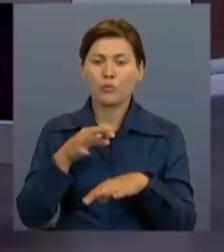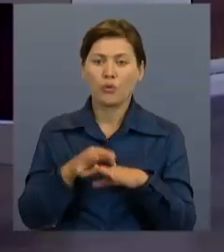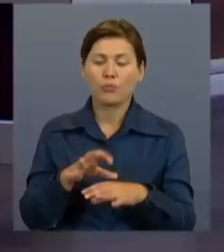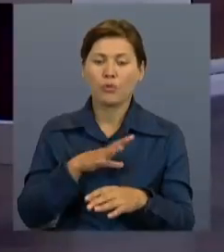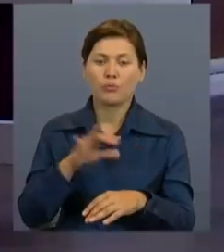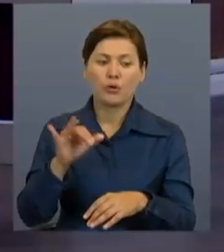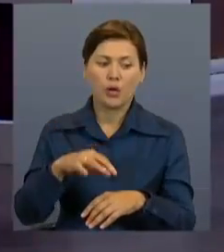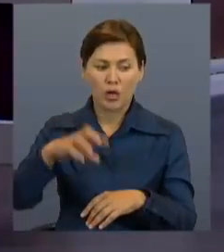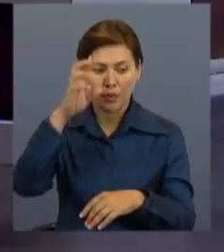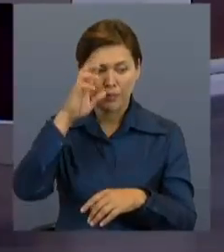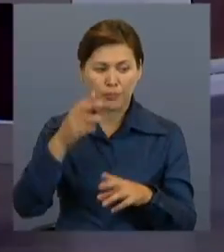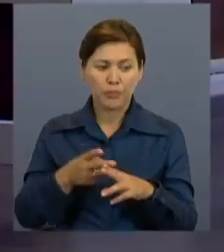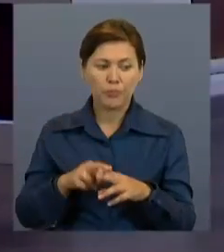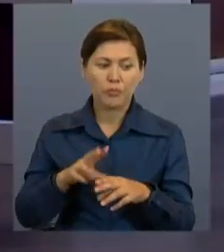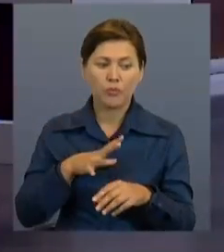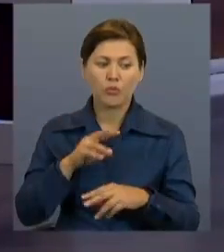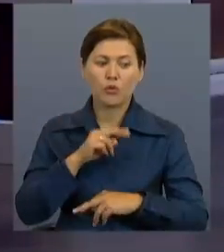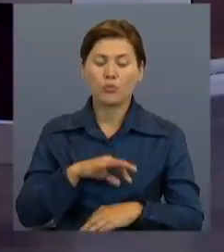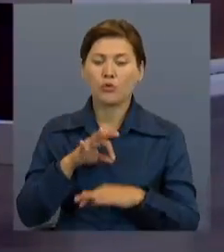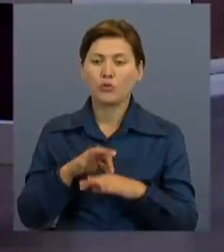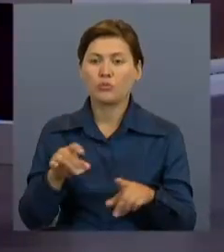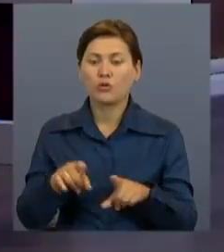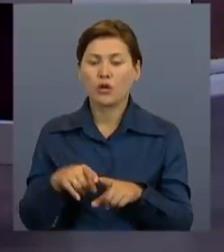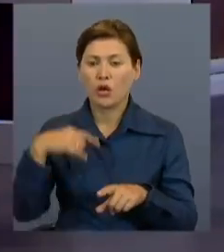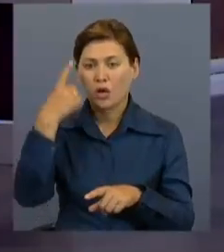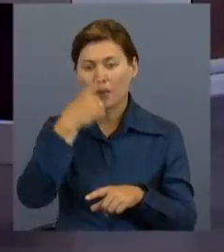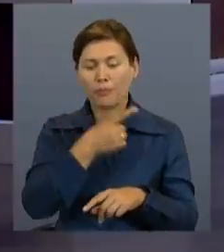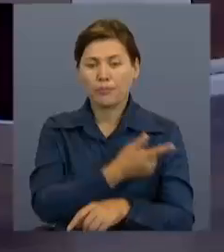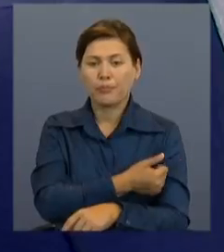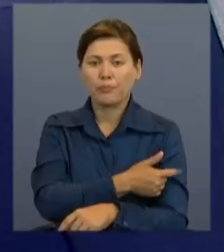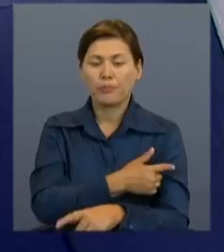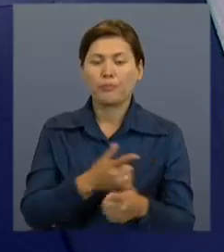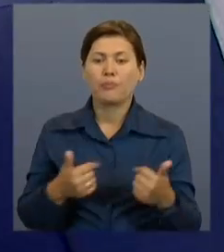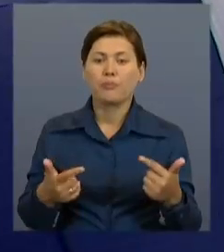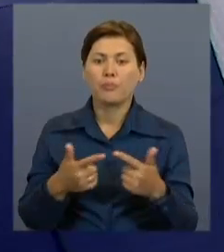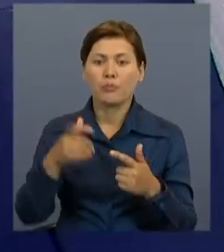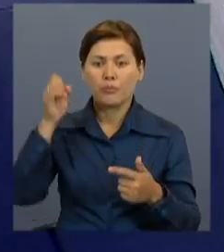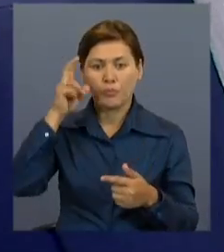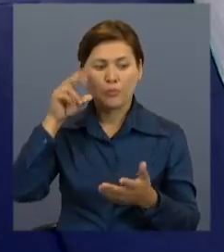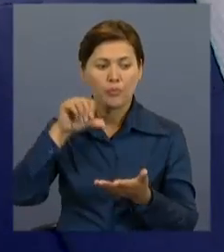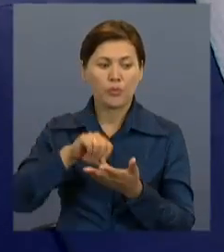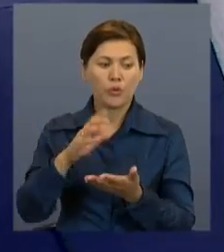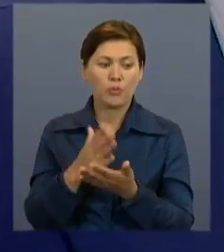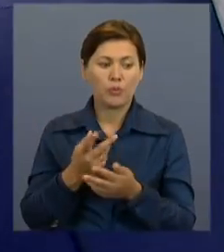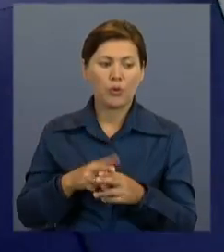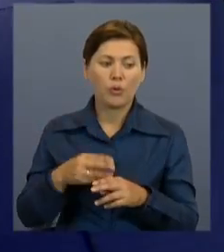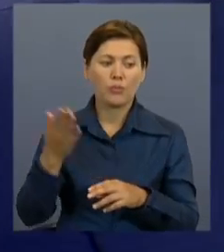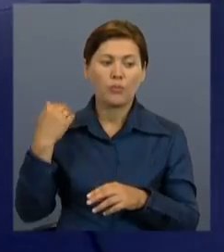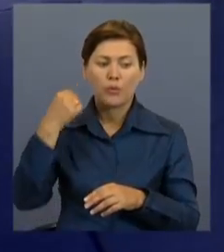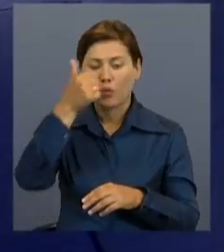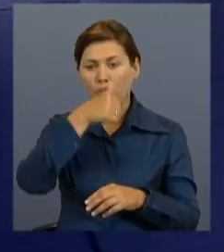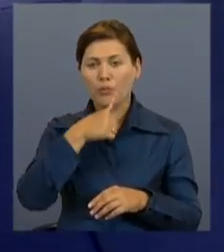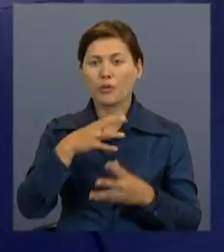Бұған елімізде жұмыс жасап жатқан жеке медициналық ұйымдардың да өкілдері қатысты. Былтыр